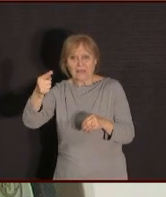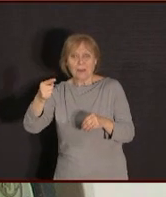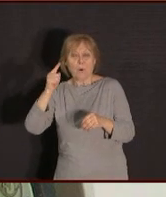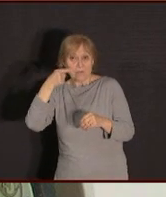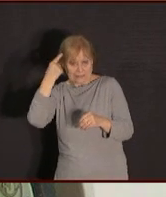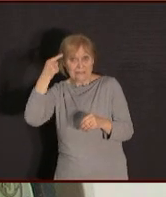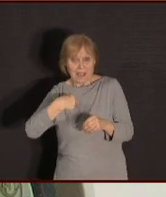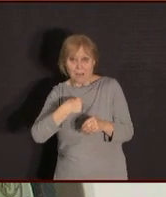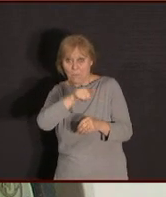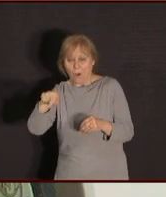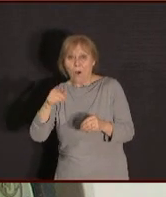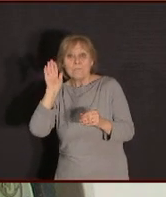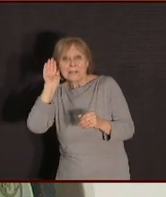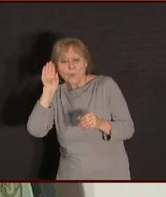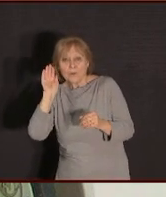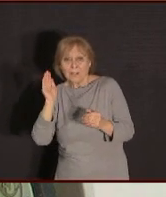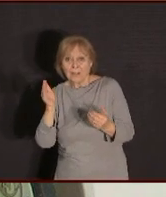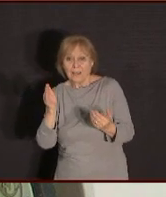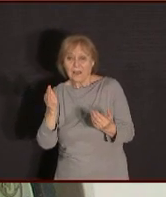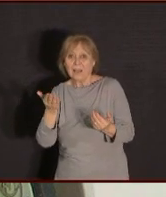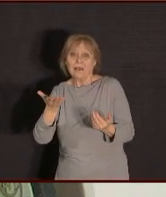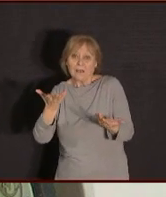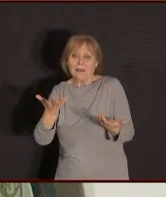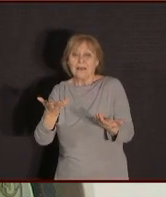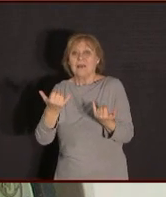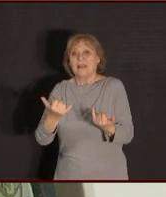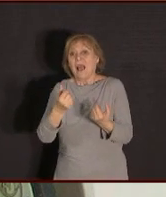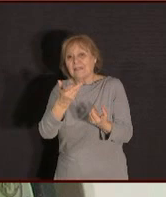verjetno nekatere izkušnje ste že zdaj tudi dobili videti.